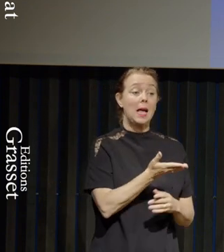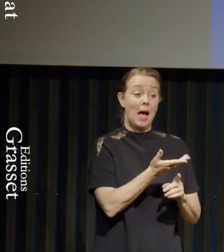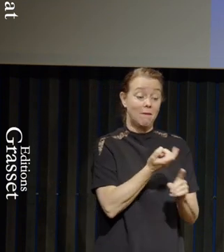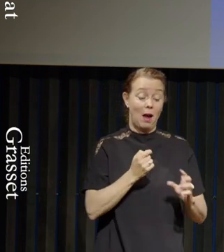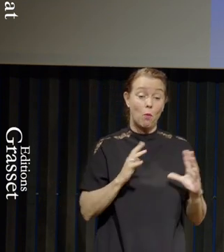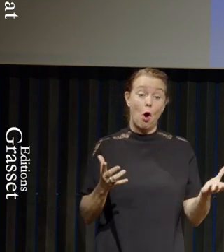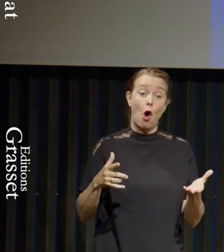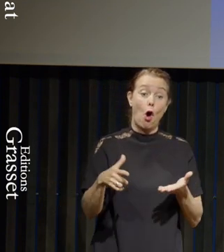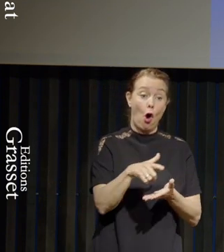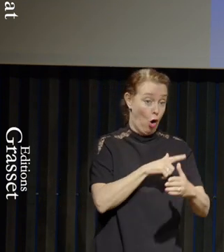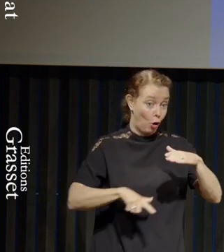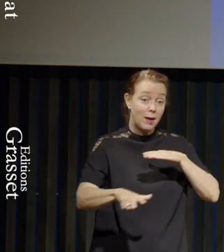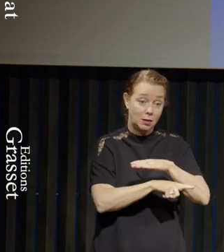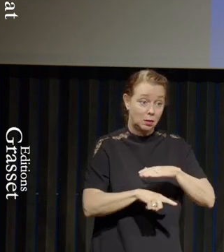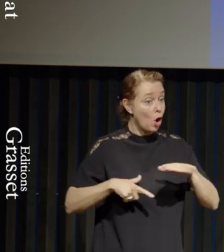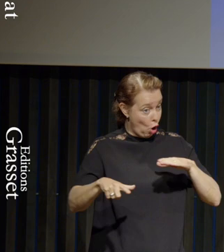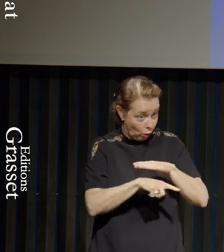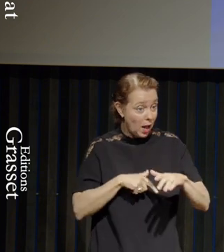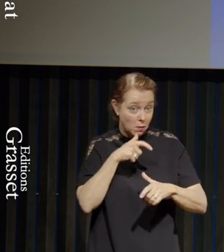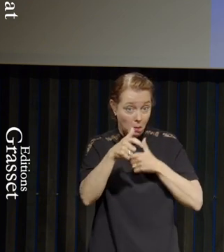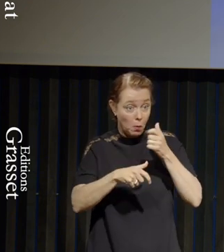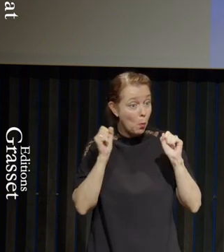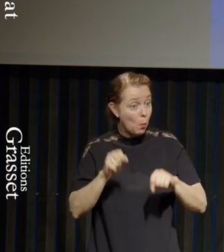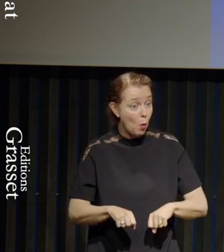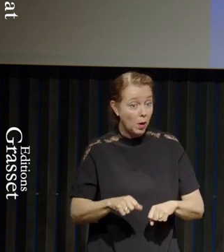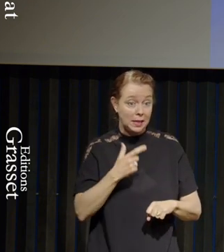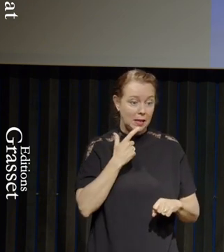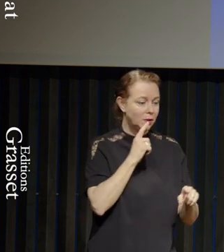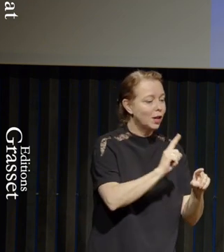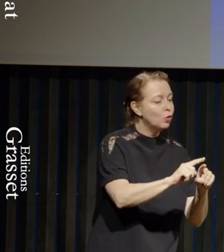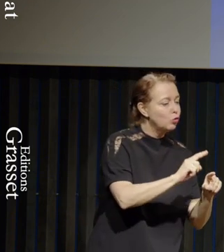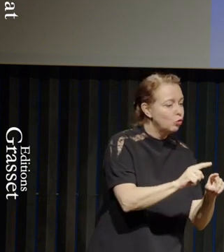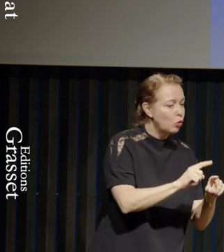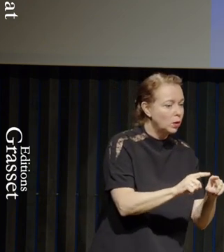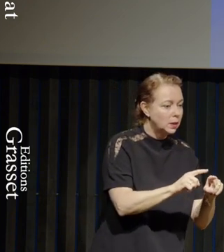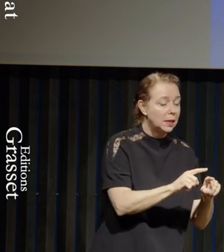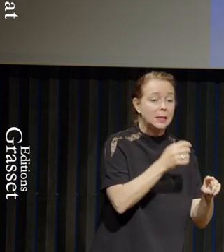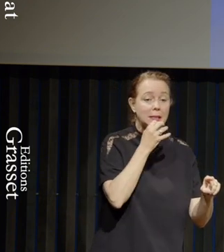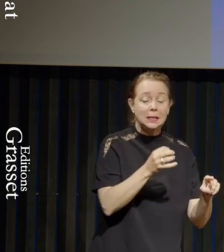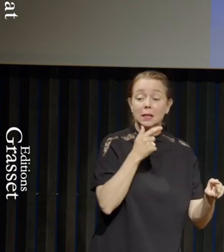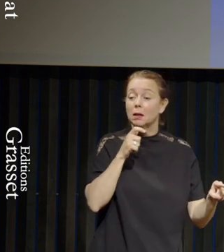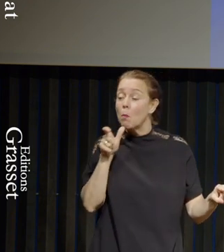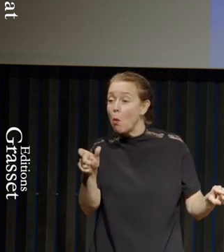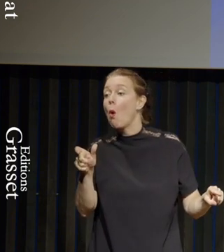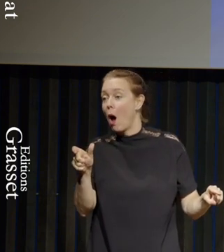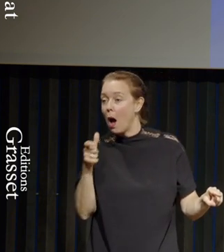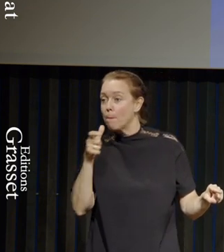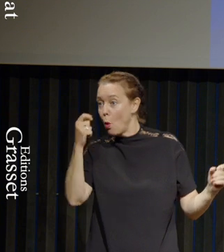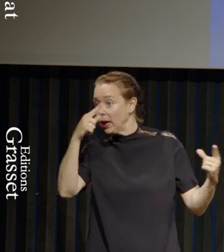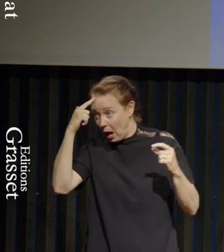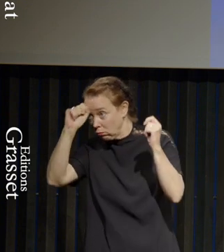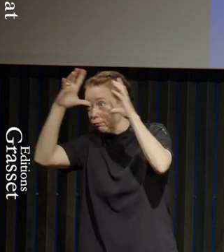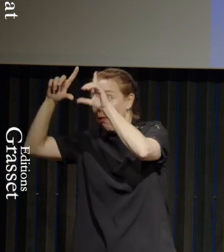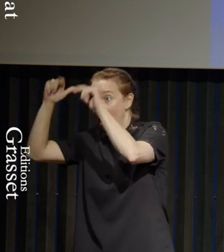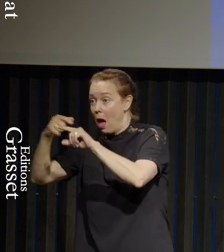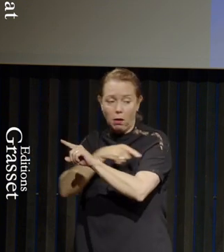faire. Et avec le langage, on finit par substituer aux choses les mots qui les désignent. Et ce patient l'avait